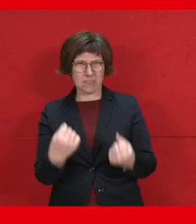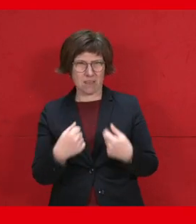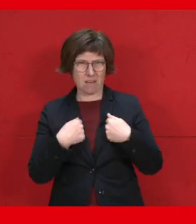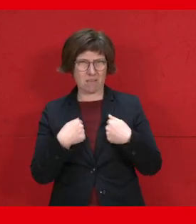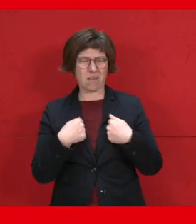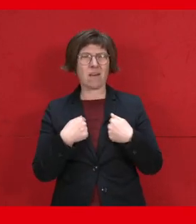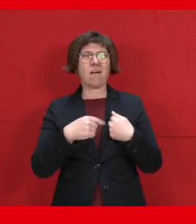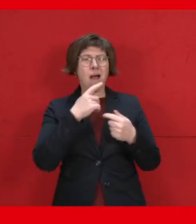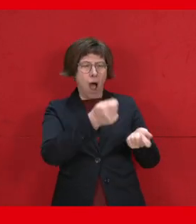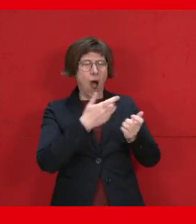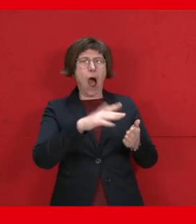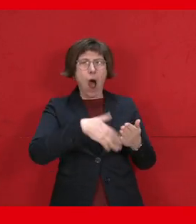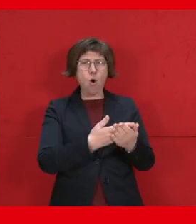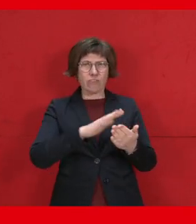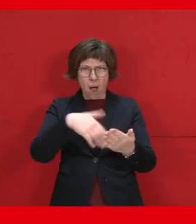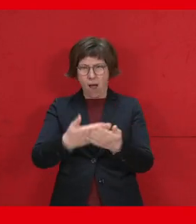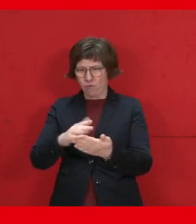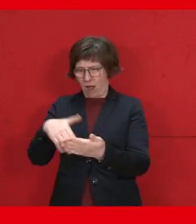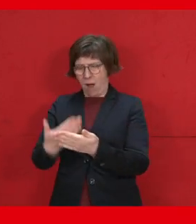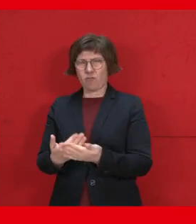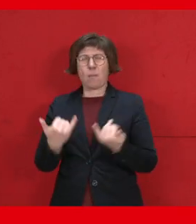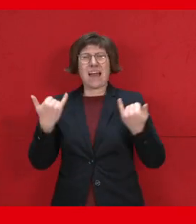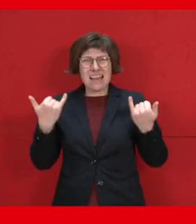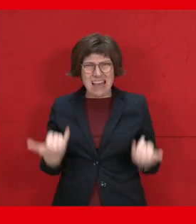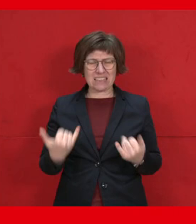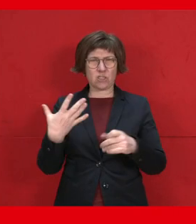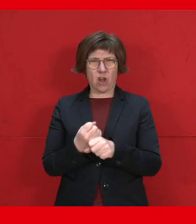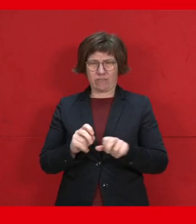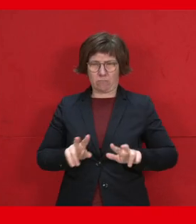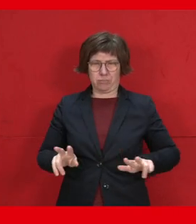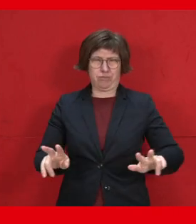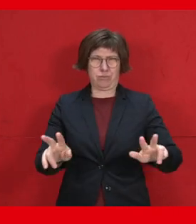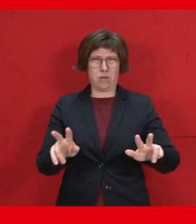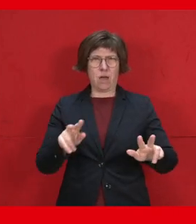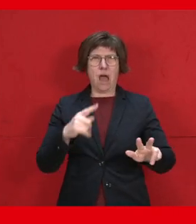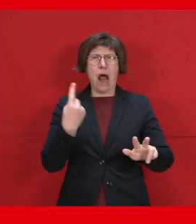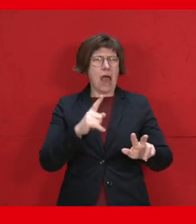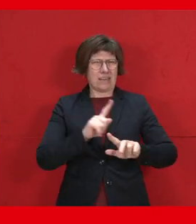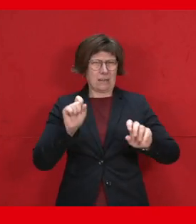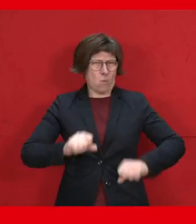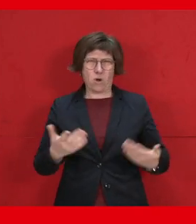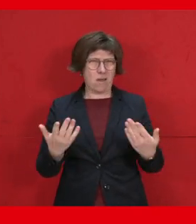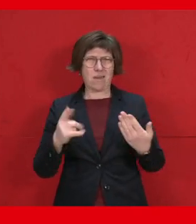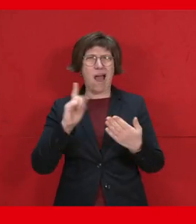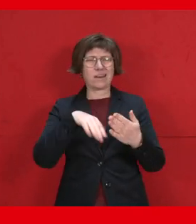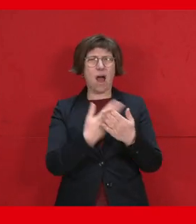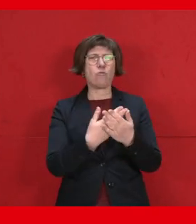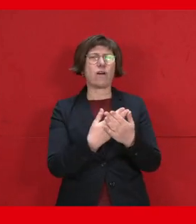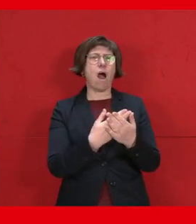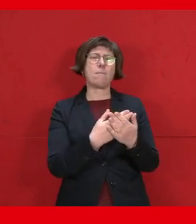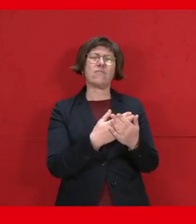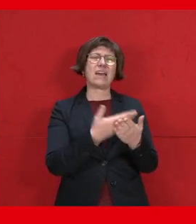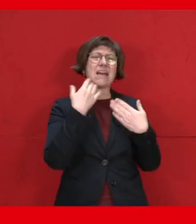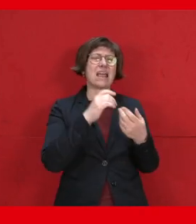wir viele Aufgaben, vor denen wir stehen, jetzt bewältigen. Von alleine geht das nicht. Die eine Aufgabe ist, den menschengemachten